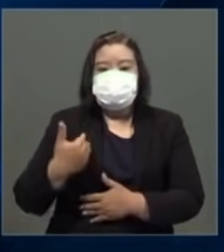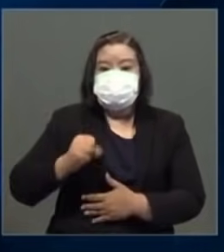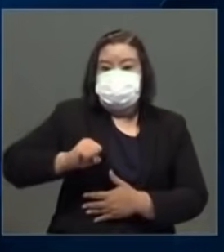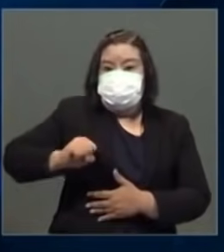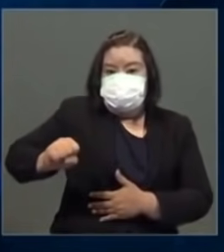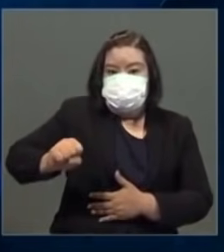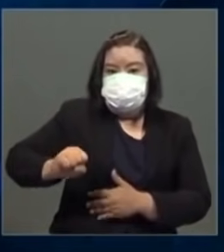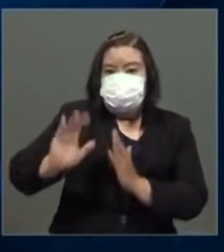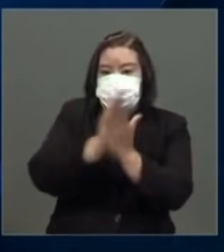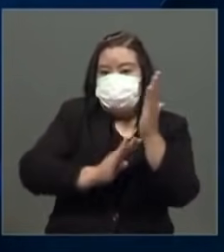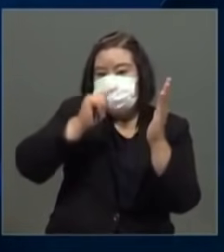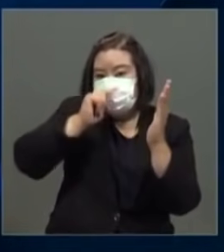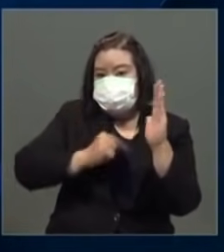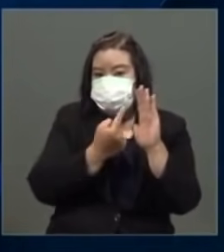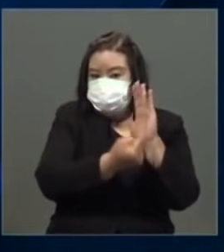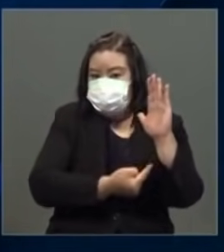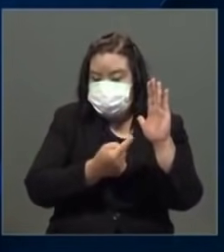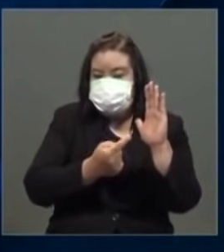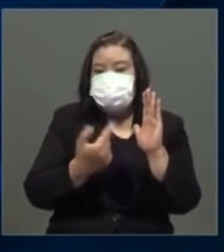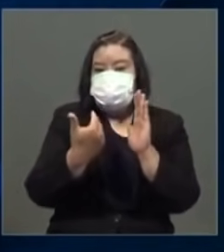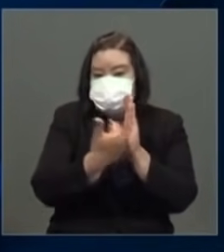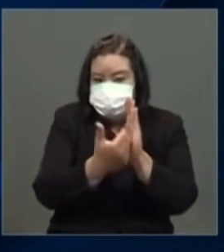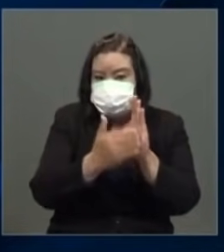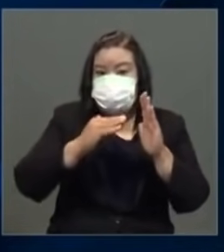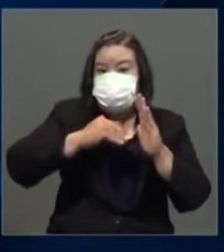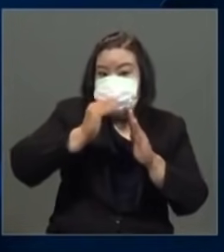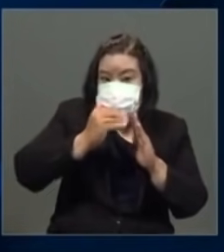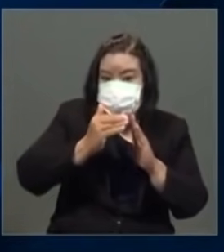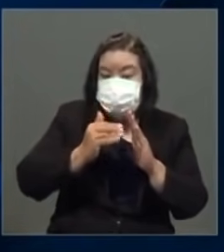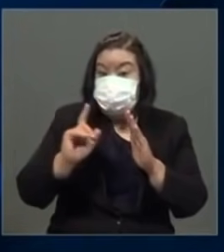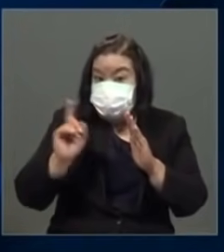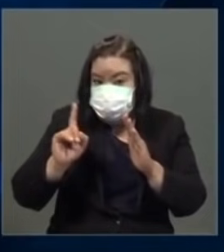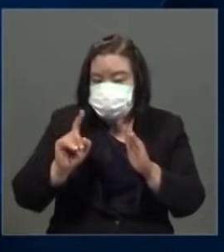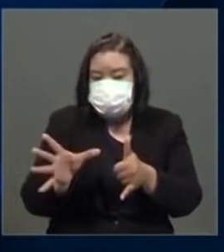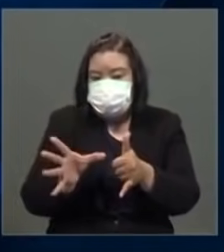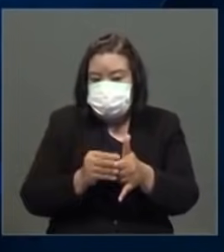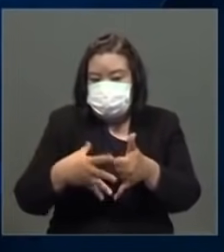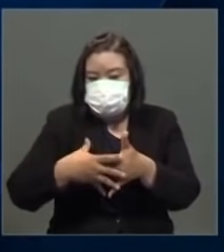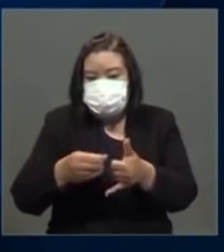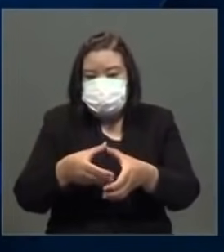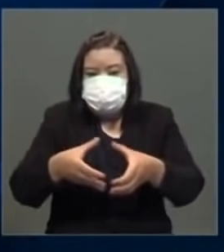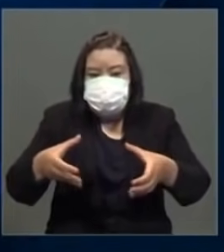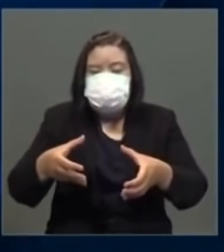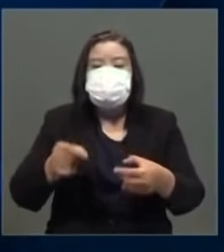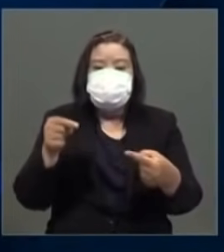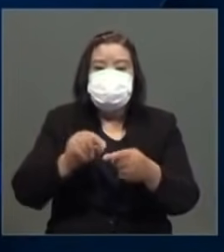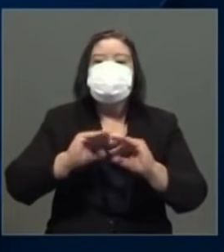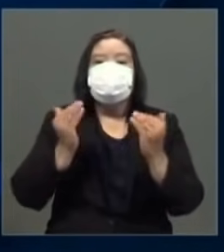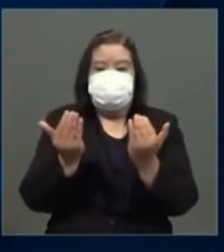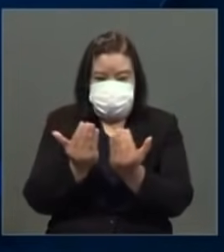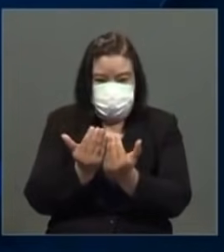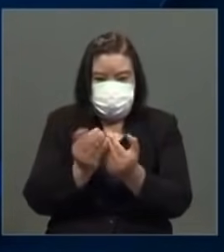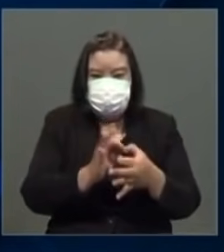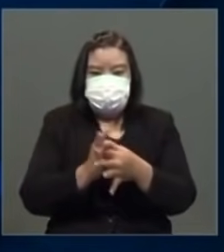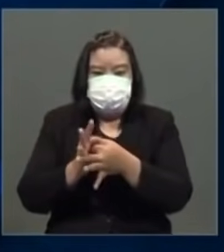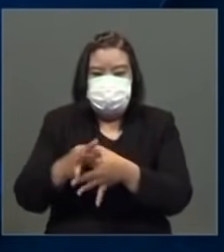านกับภาคเหนือก็เลยทำให้การติดเชื้อนี้เข้าไปอยู่ในระดับของครอบครัวและชุมชนขอให้ทางพี่น้องชา